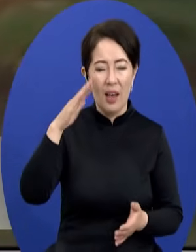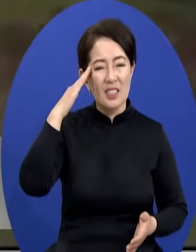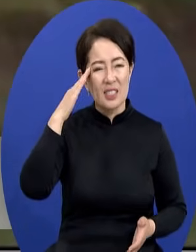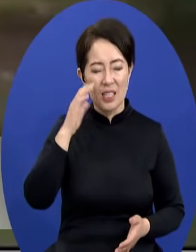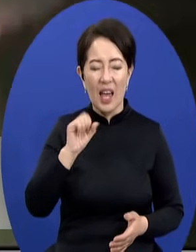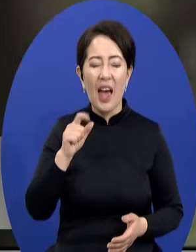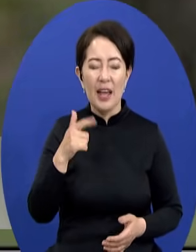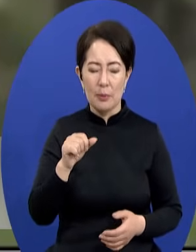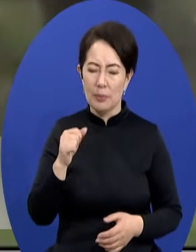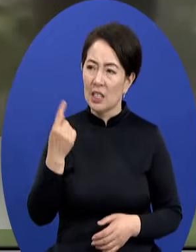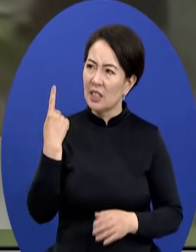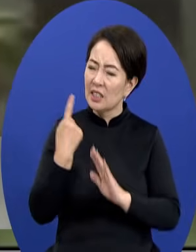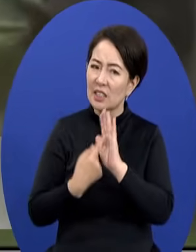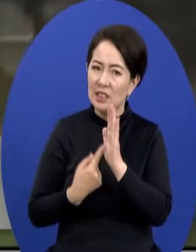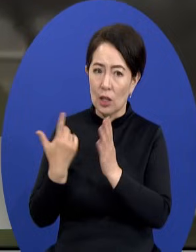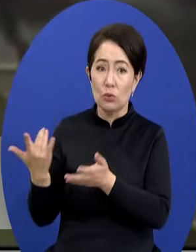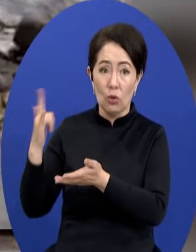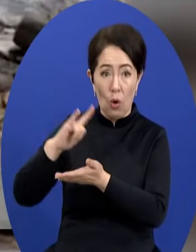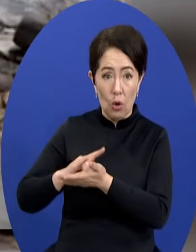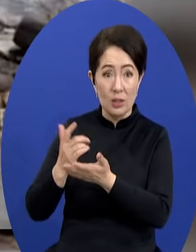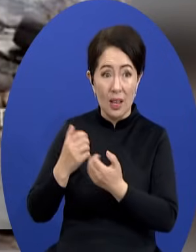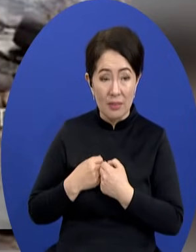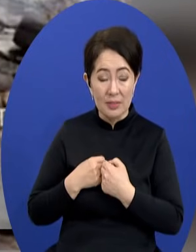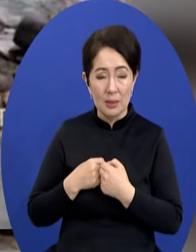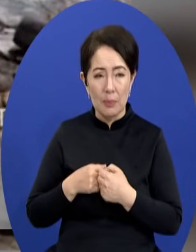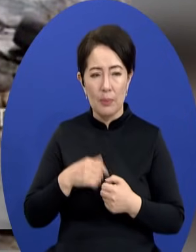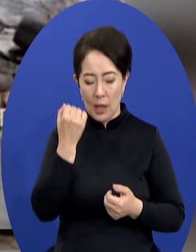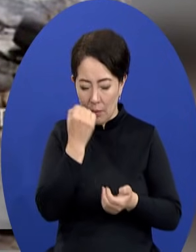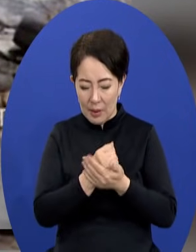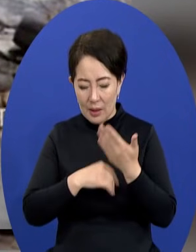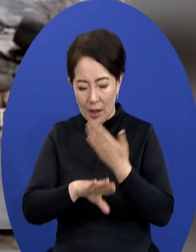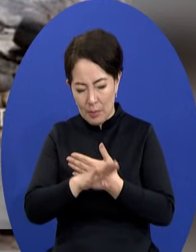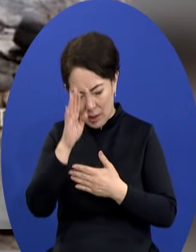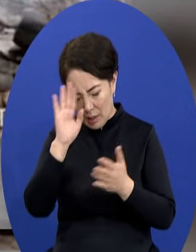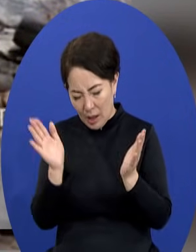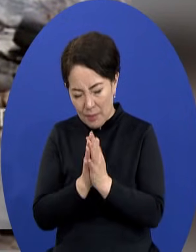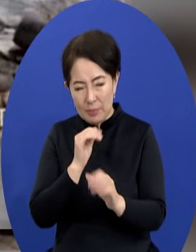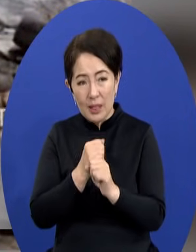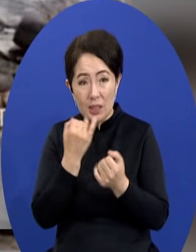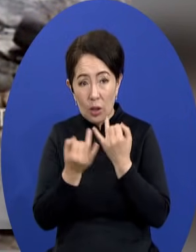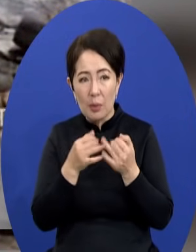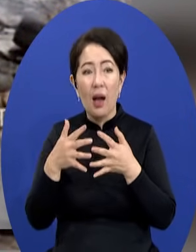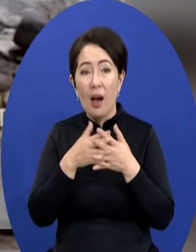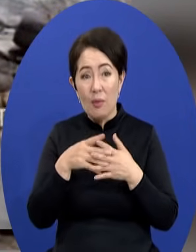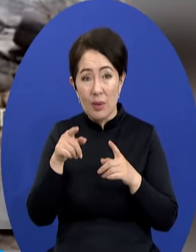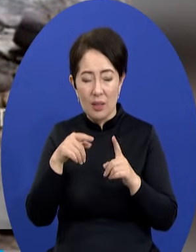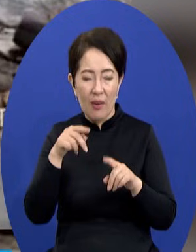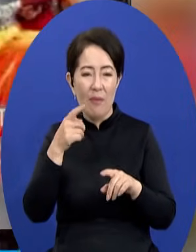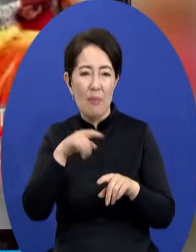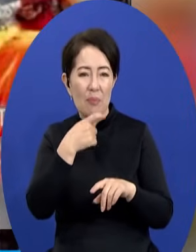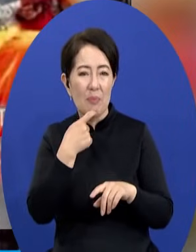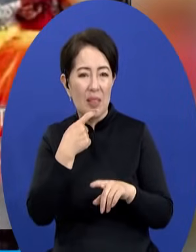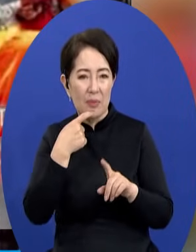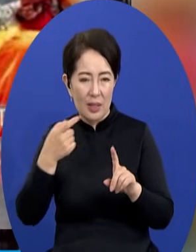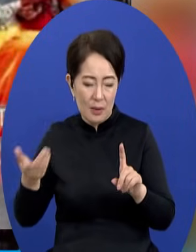улс өнгөрсөн 1-р сард бол хүлээн авсан юм. За батлан хамгаалахын хамтын ажиллагааны хүрээнд Америкийн нэгдсэн улс Филиппинд бол